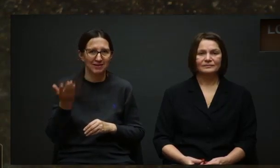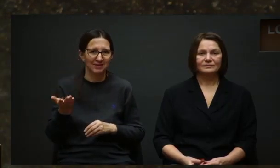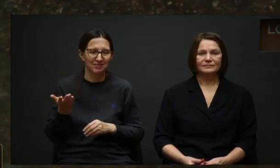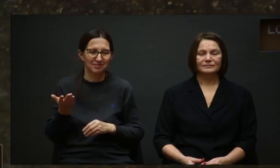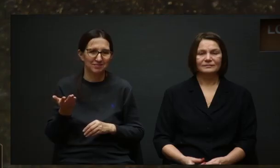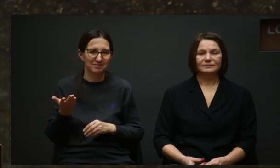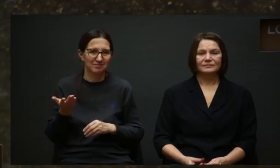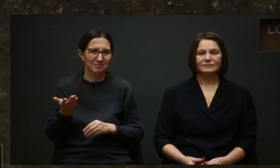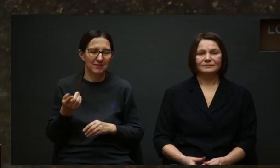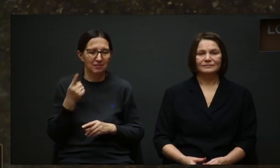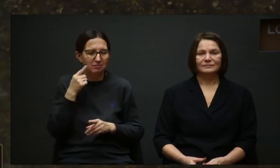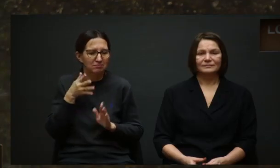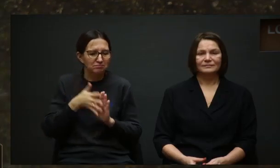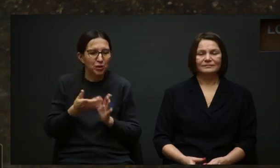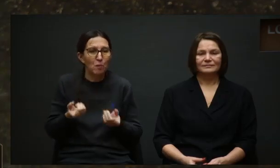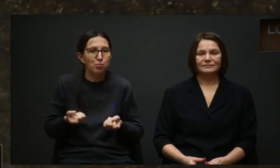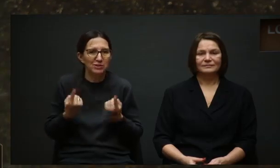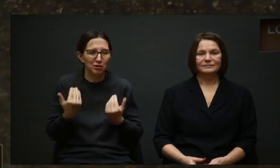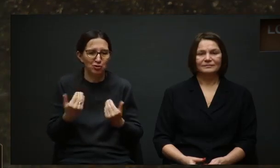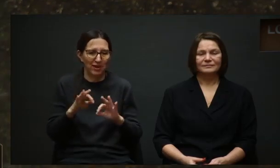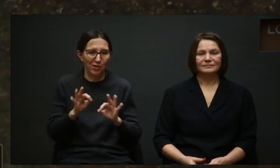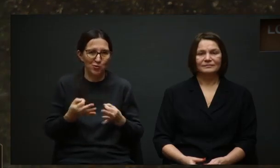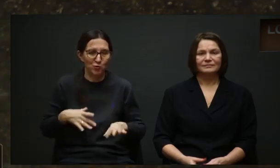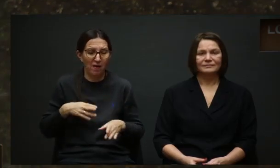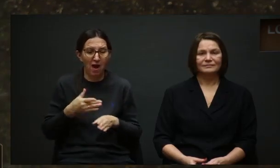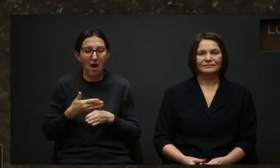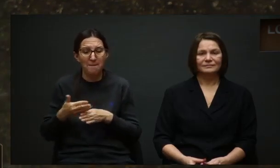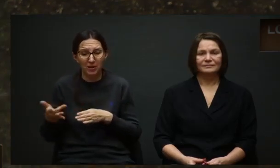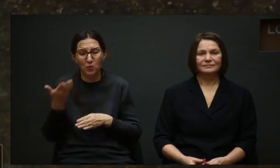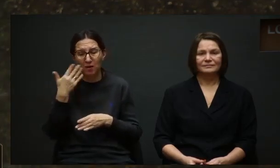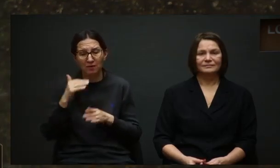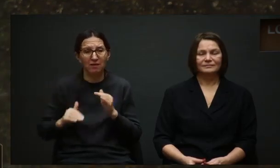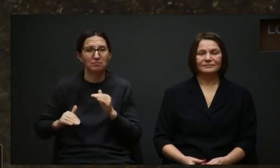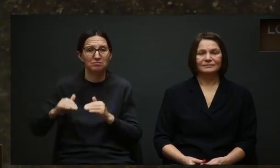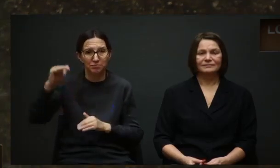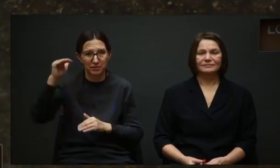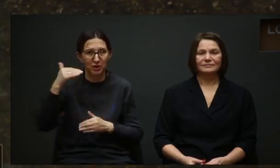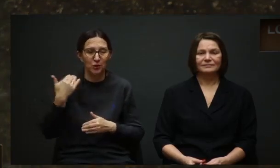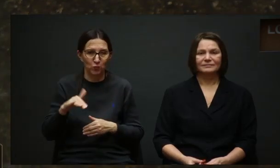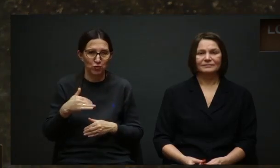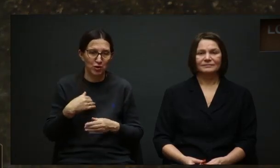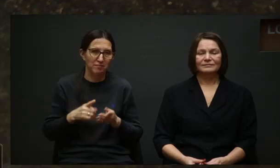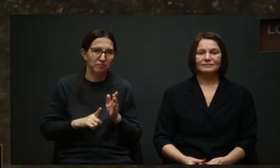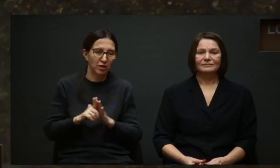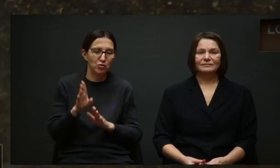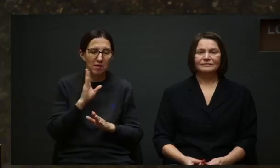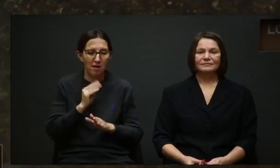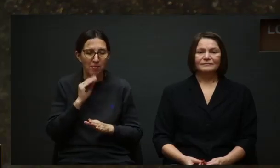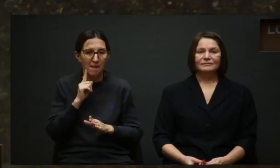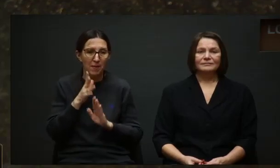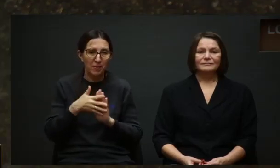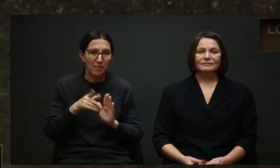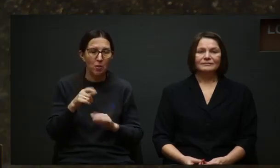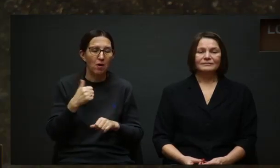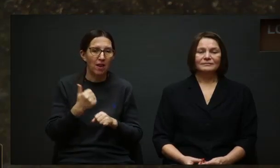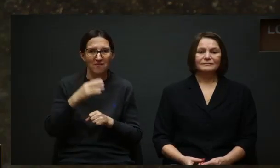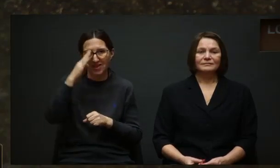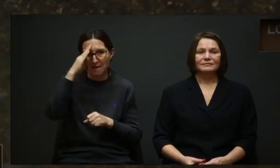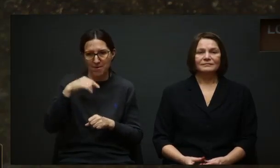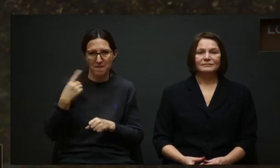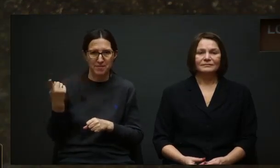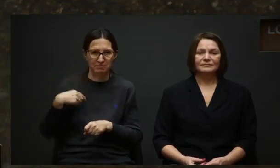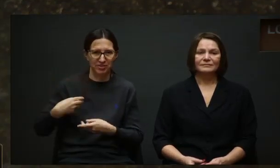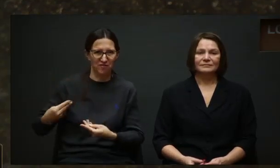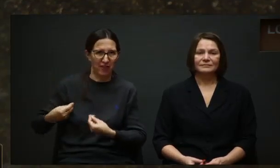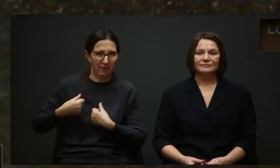как-то постижения искусства. Вот. А потом уже, когда постарше стал и стал что-то такое понимать, ну, главным образом папа на меня влиял, потому